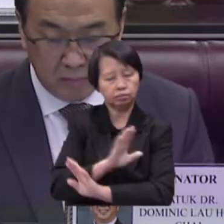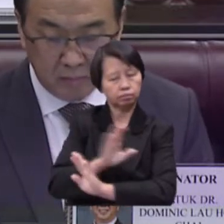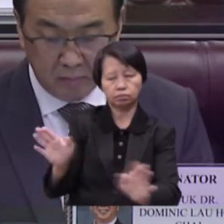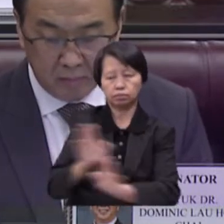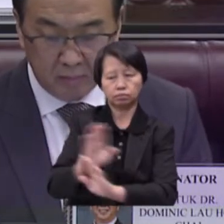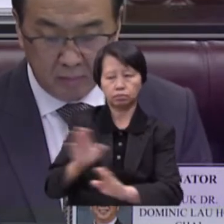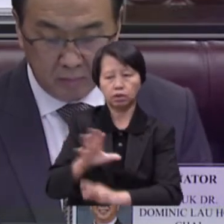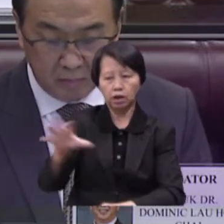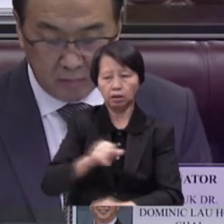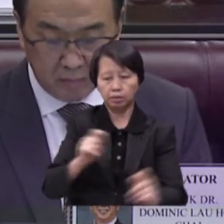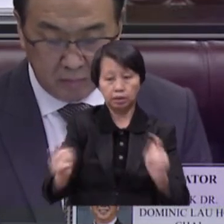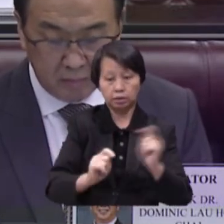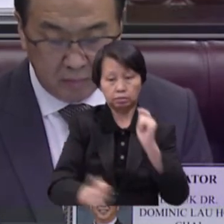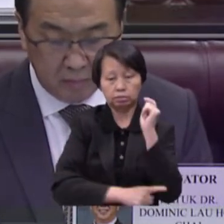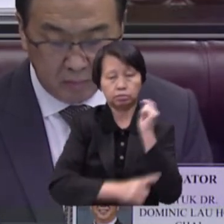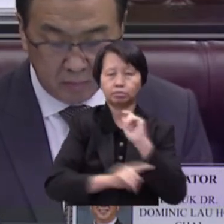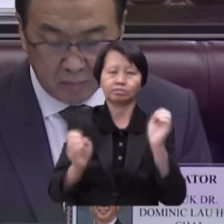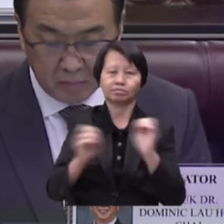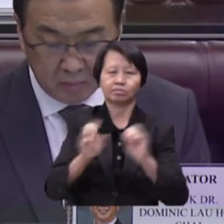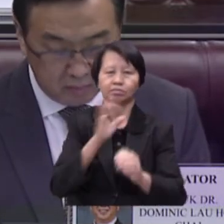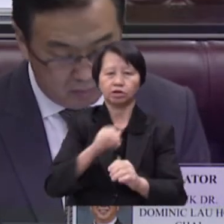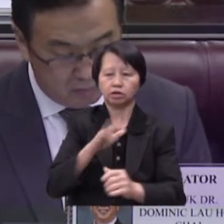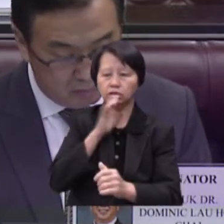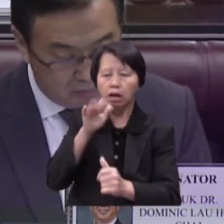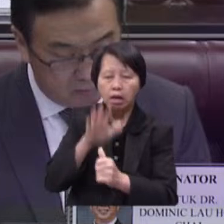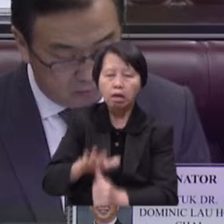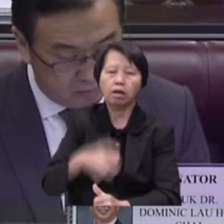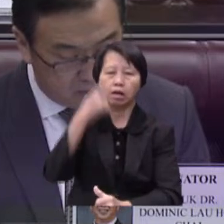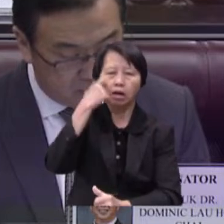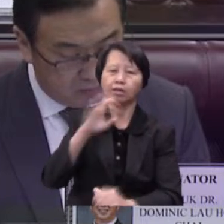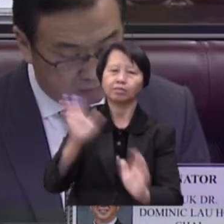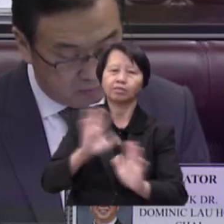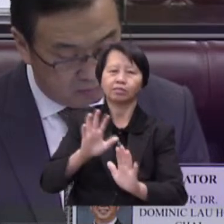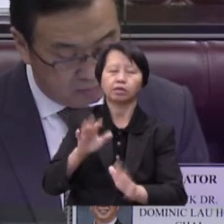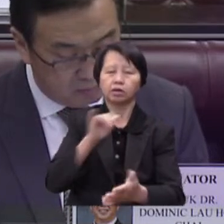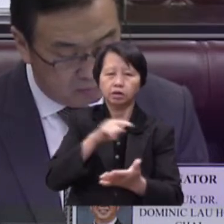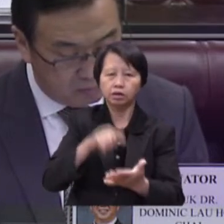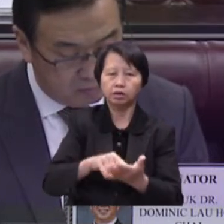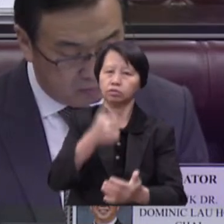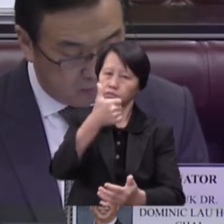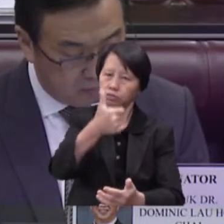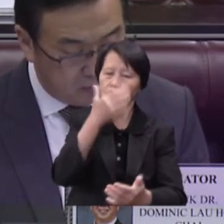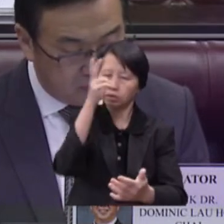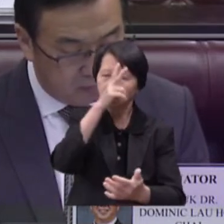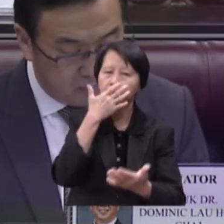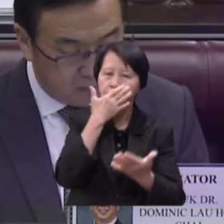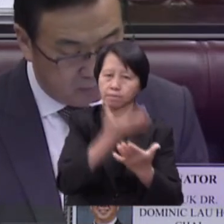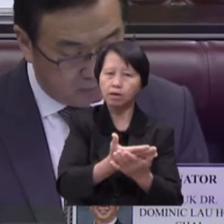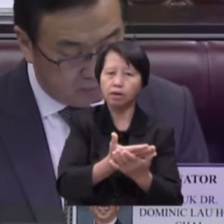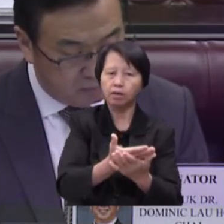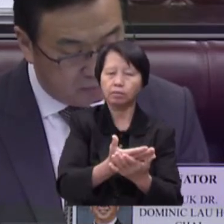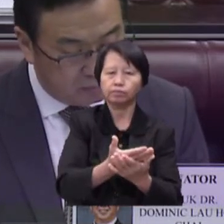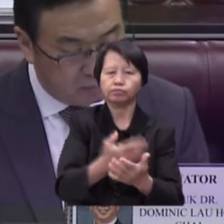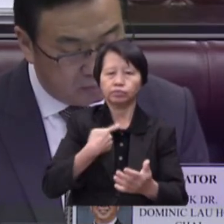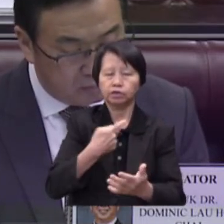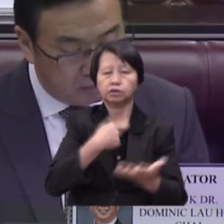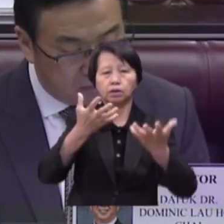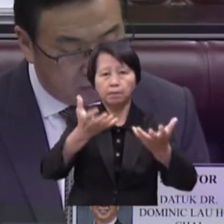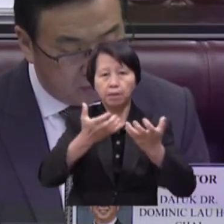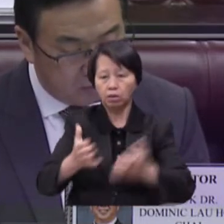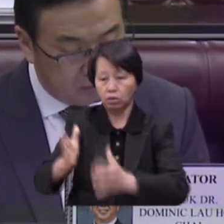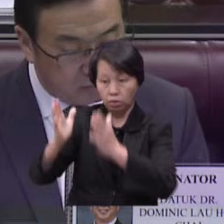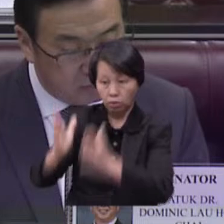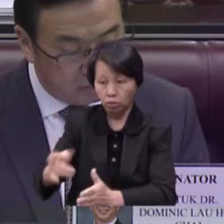diambil tindakan dan juga tidak teraniaya bagi saya Ini adalah satu langkah yang sangat baik gimana kita mau